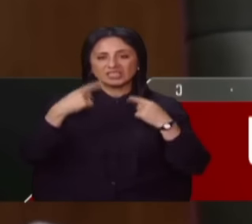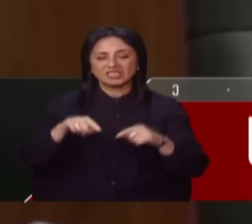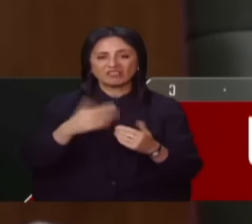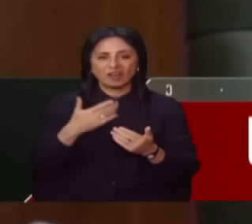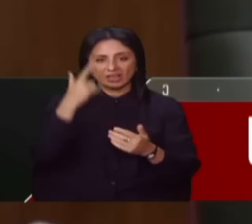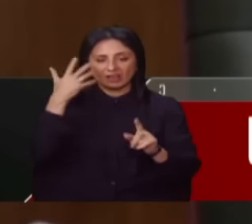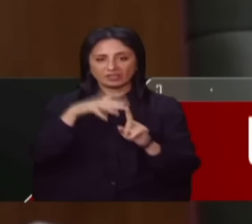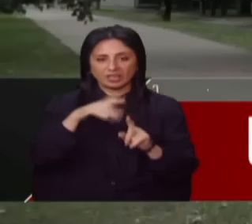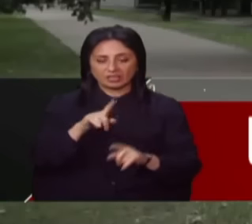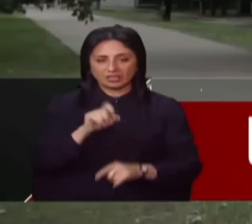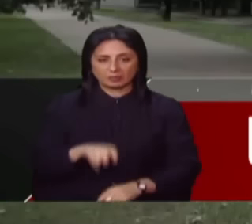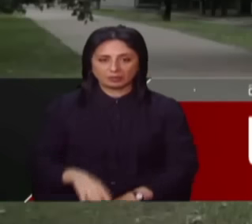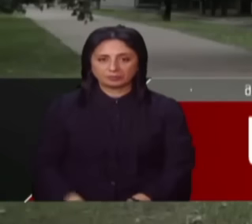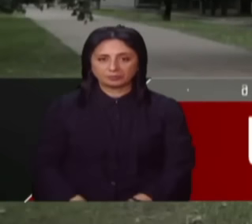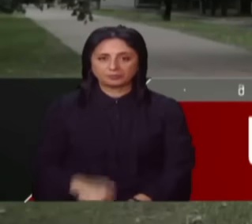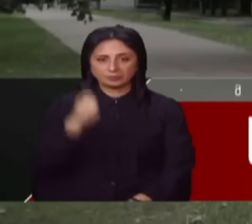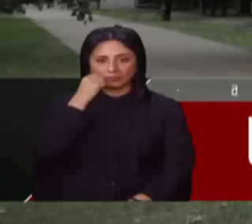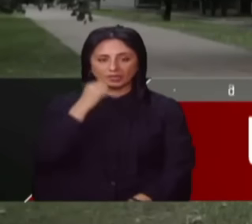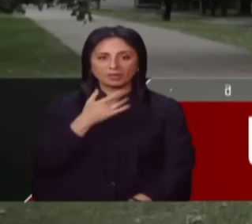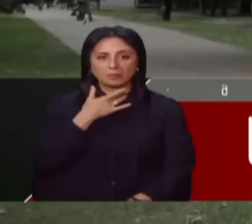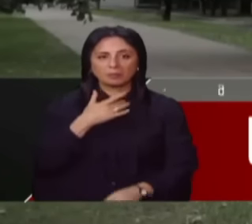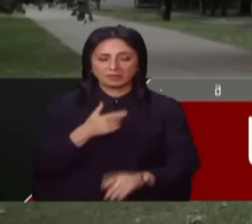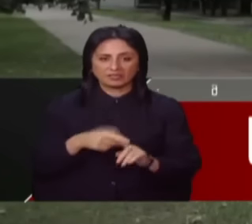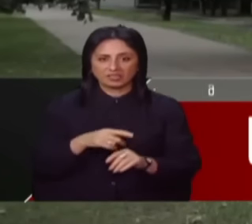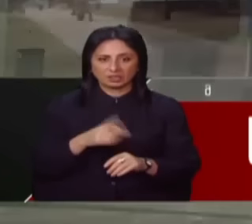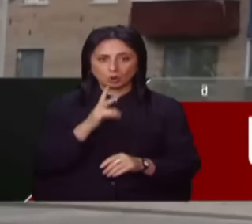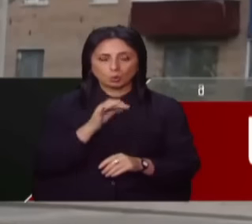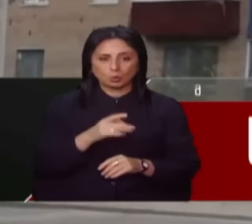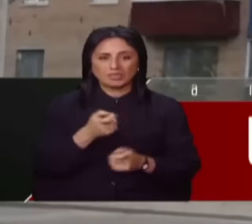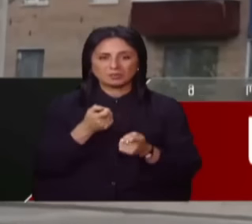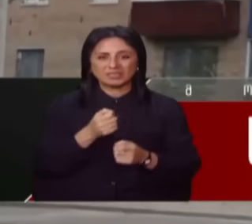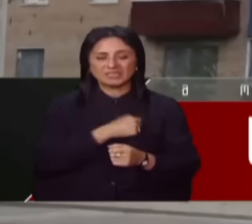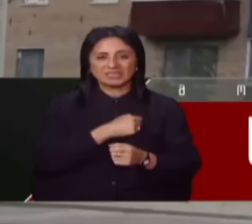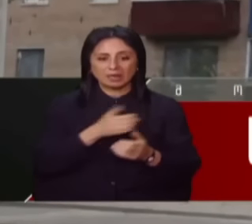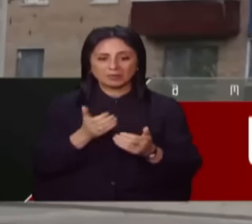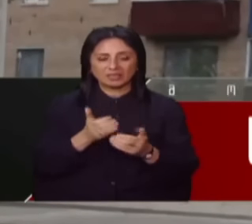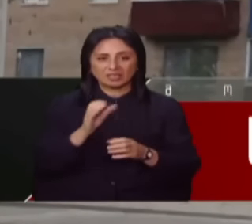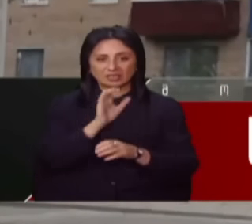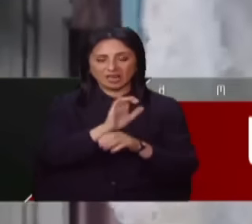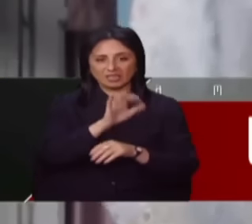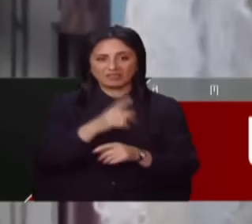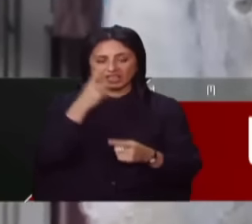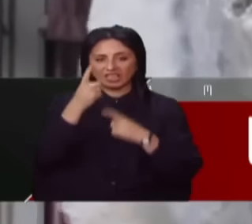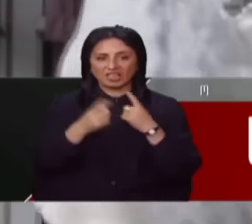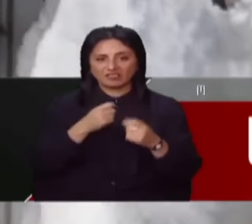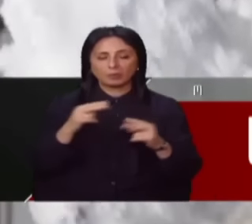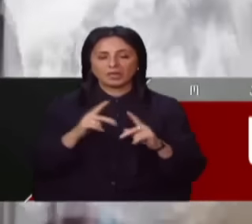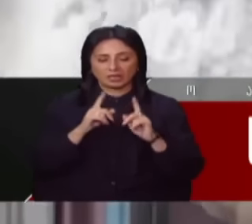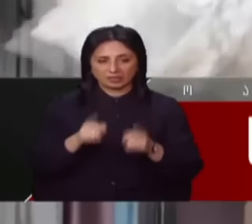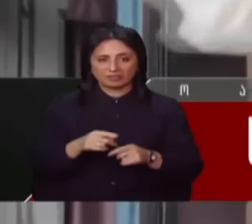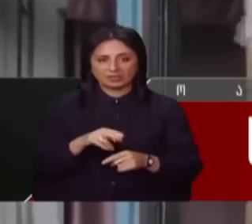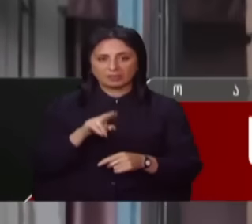სახის თავდასხმებისგან. მოსკოვის მიერ კურსკში მცირე რაოდენობით სამხედრო ძალის გაგზავნის შესახებ ინფორმაციას